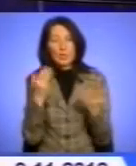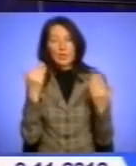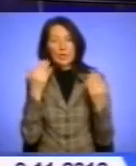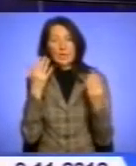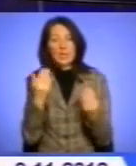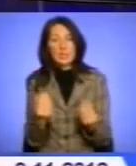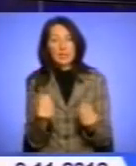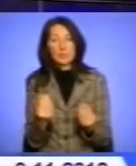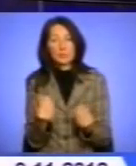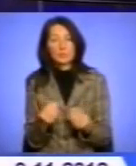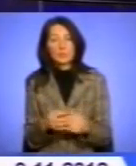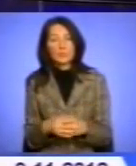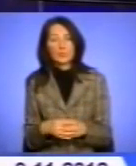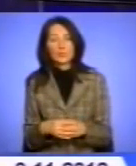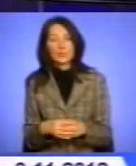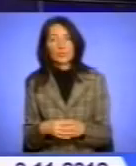вихідних.